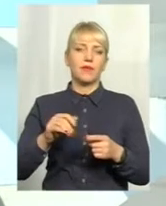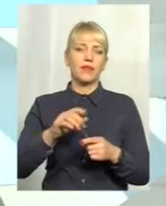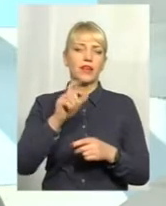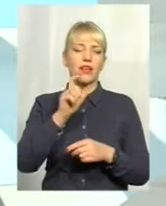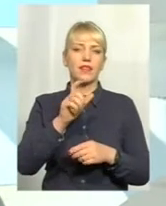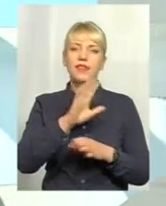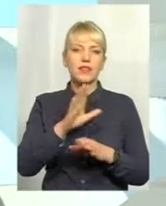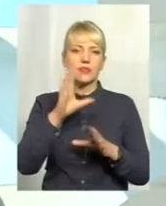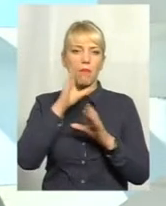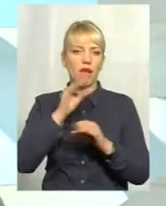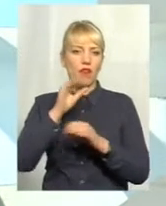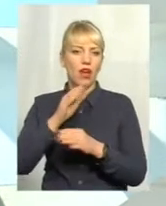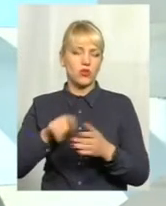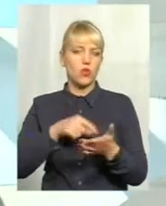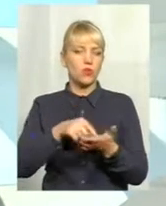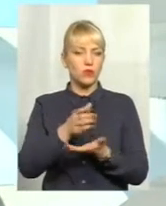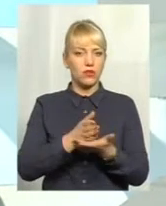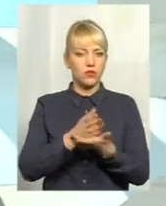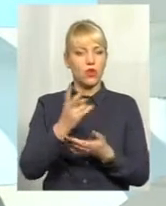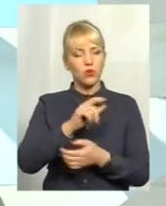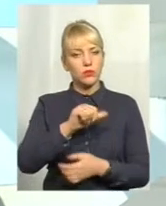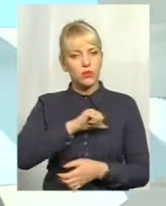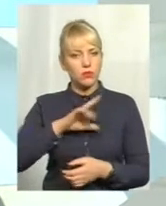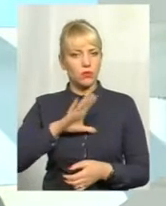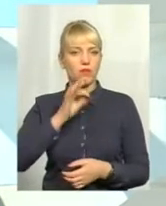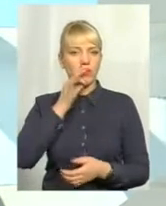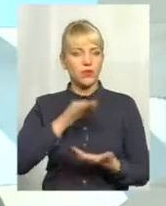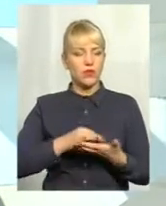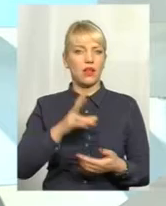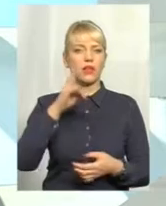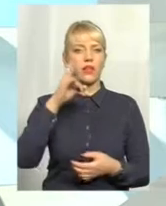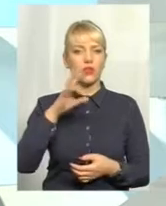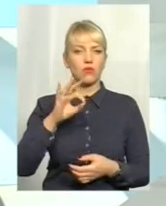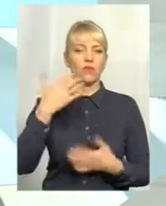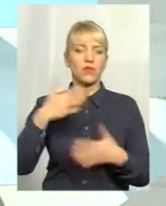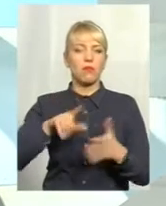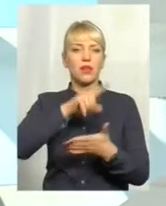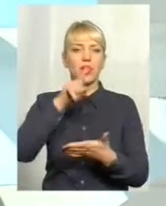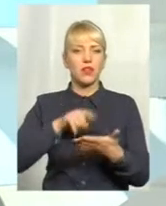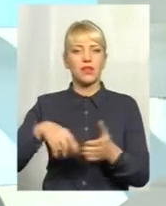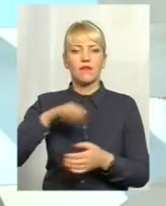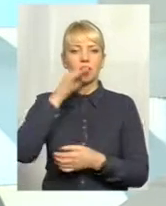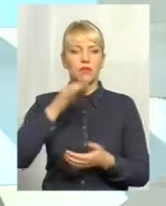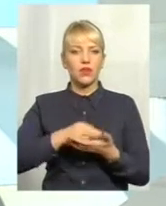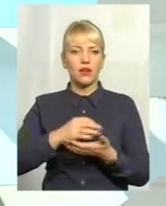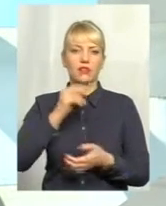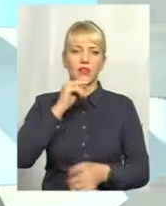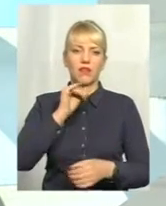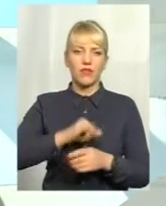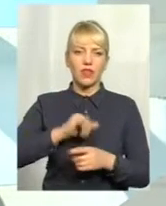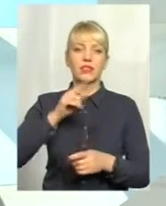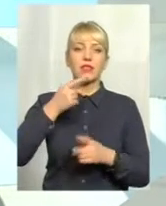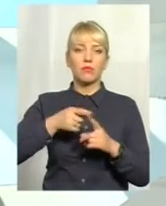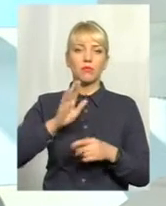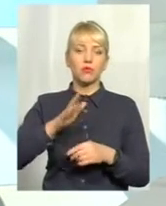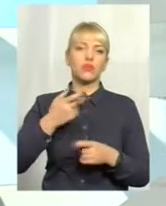відноситись більш відповідально. А вже питання відповідальності і вини, вже це буде доводитись у